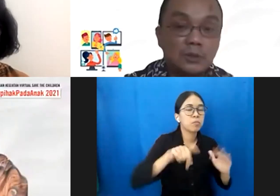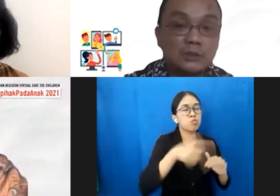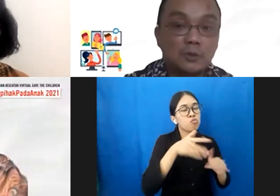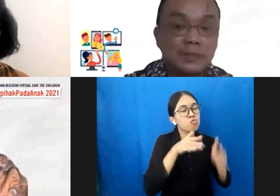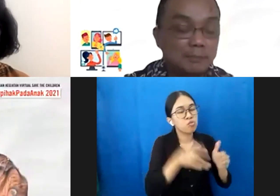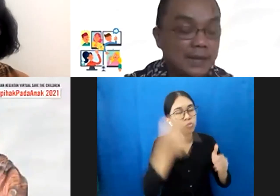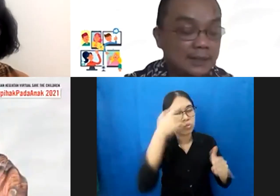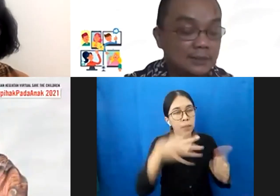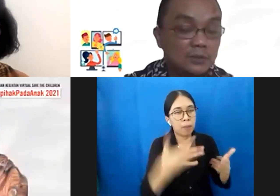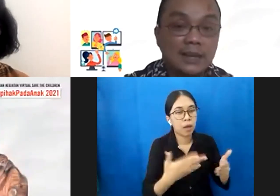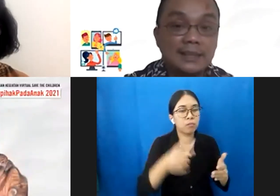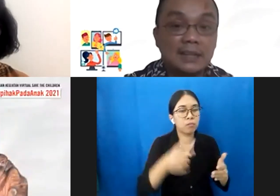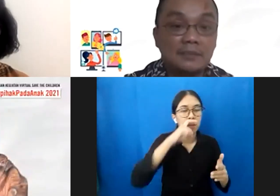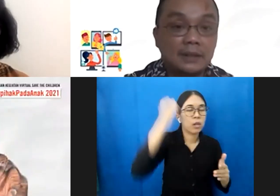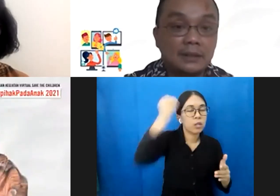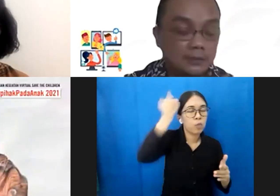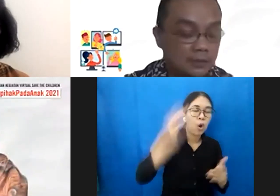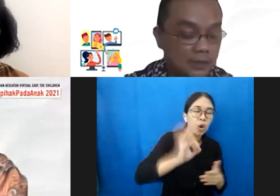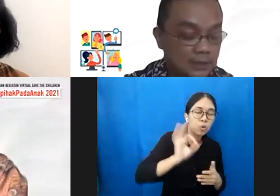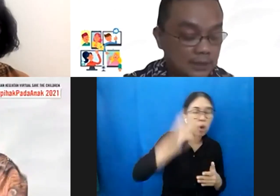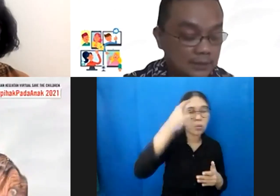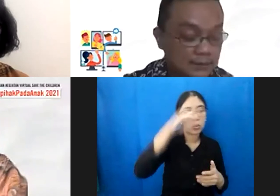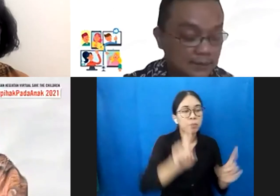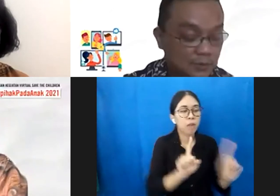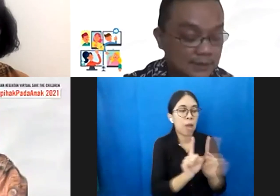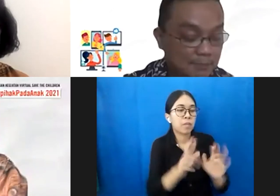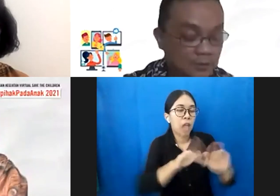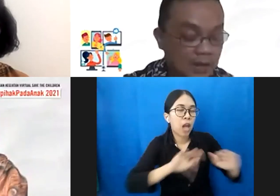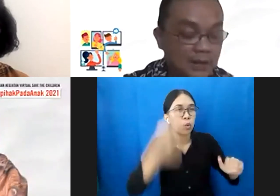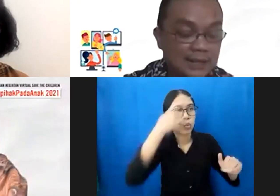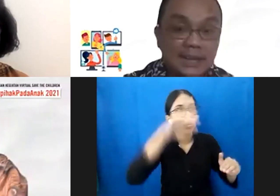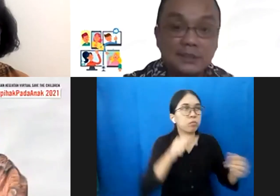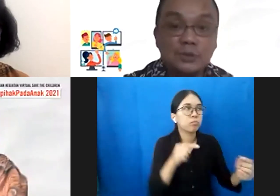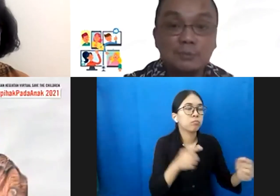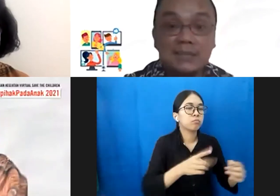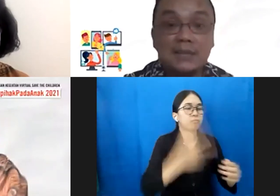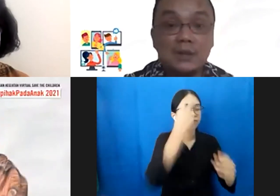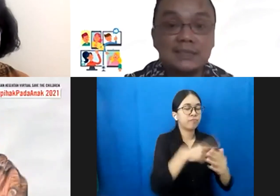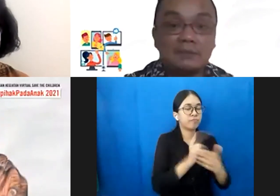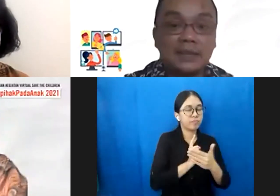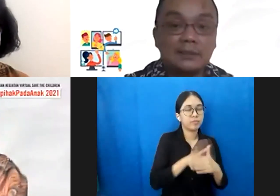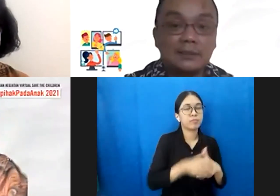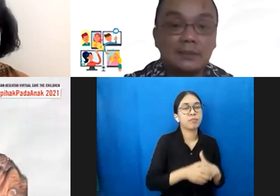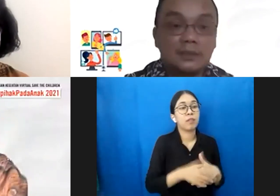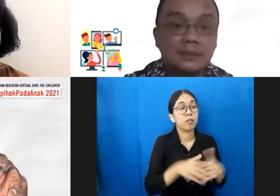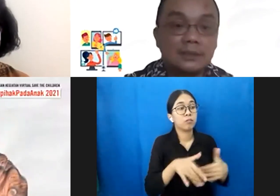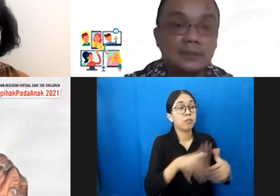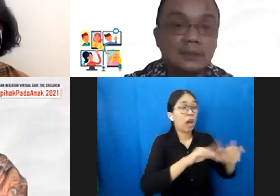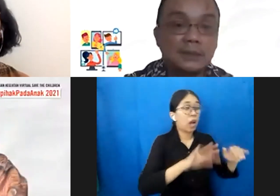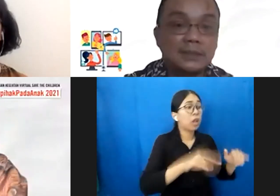sebagai ortu atau pendamping anak gitu loh, terkait self care gitu loh. Dan sama juga apakah anak-anak juga bisa melakukan self care gitu